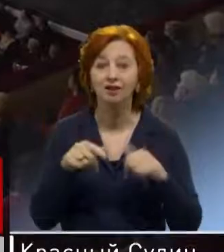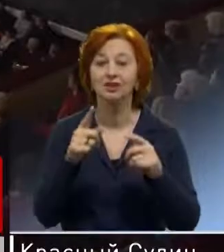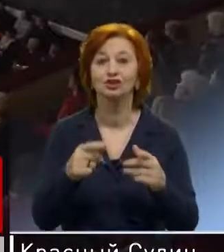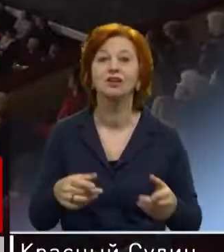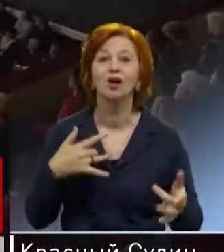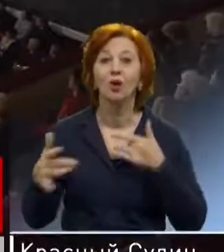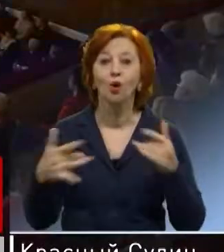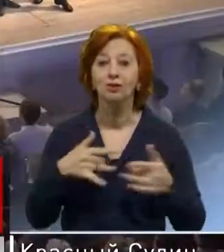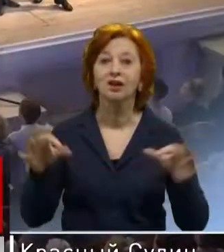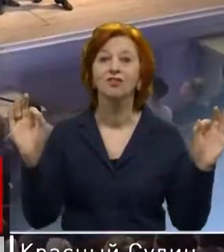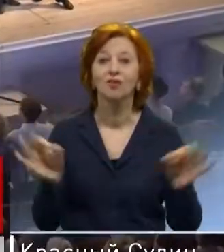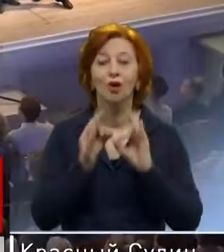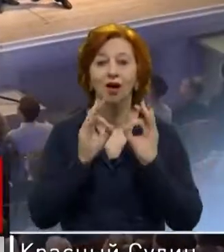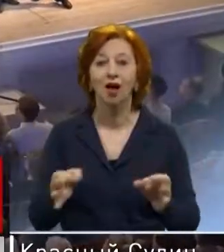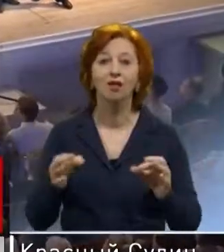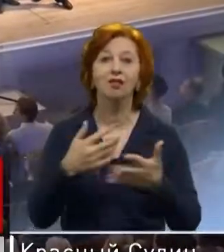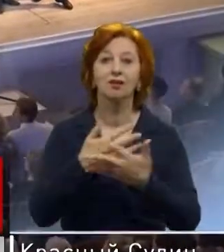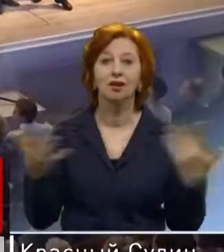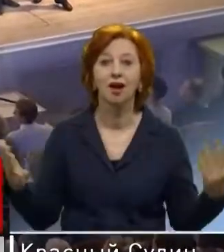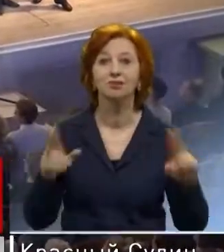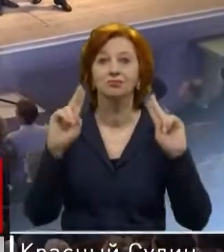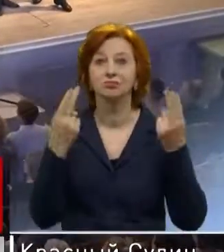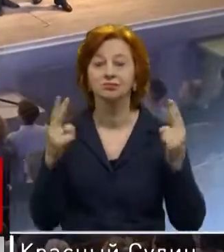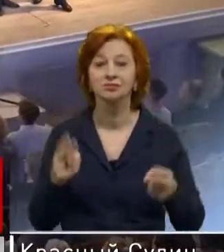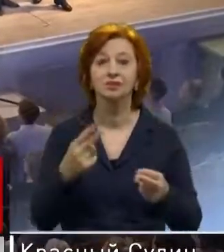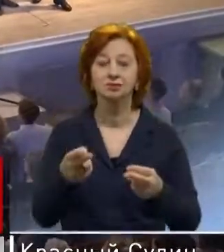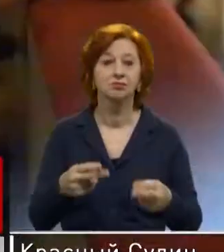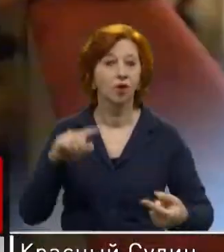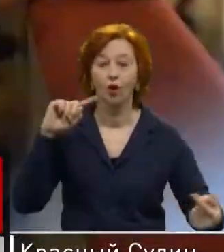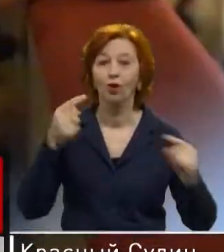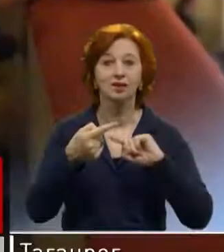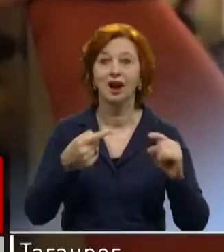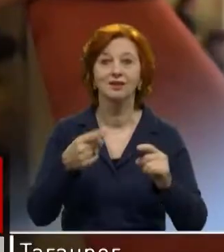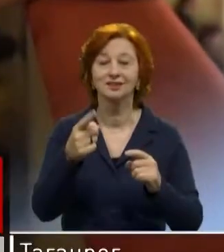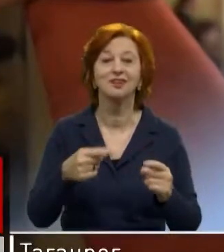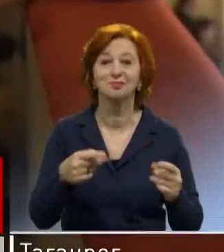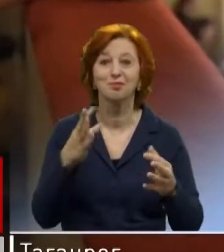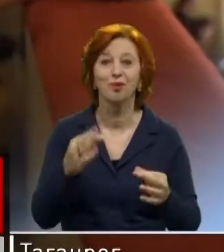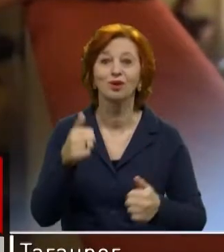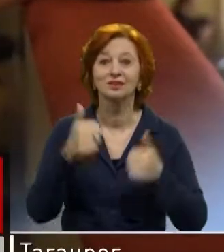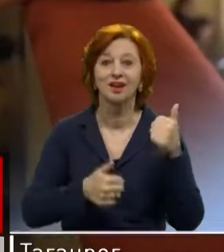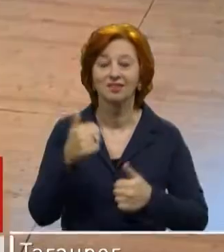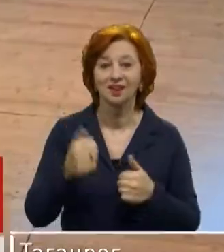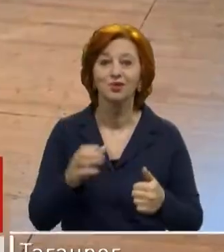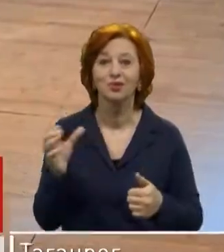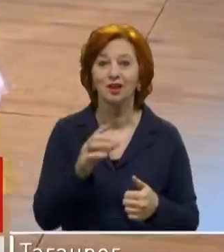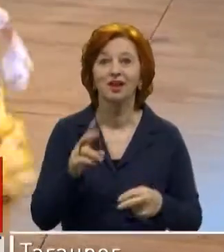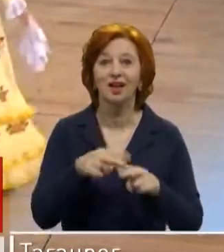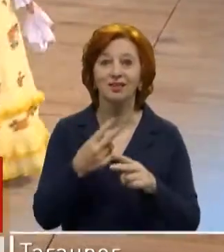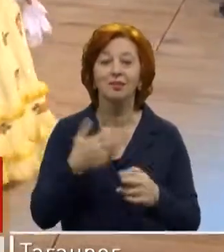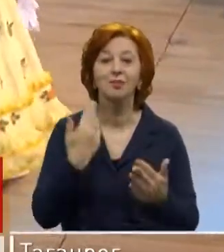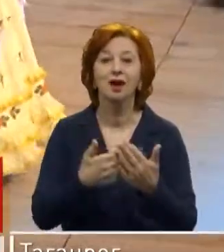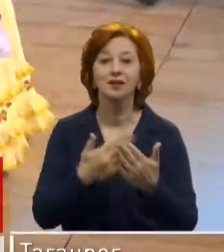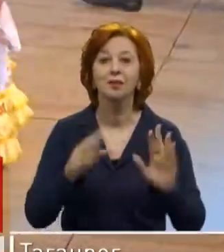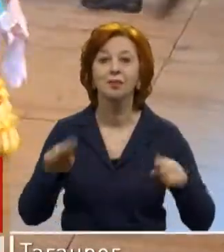вокал, хореография и донской колорит, может, и смотрелись довольно контрастно со степенным и торжественным залом капеллы. Но это, казалось,